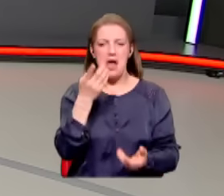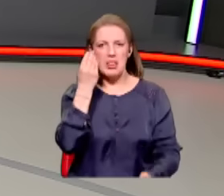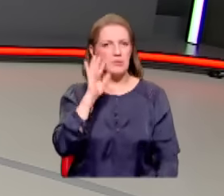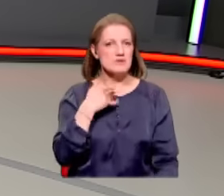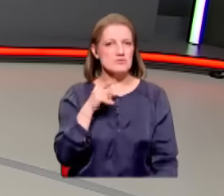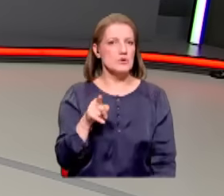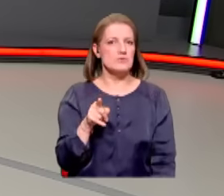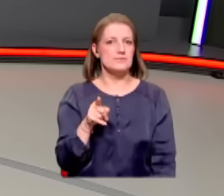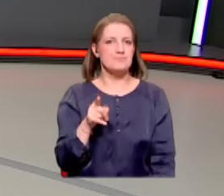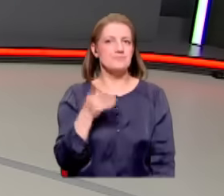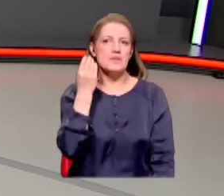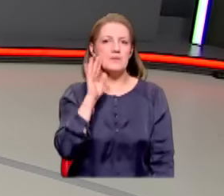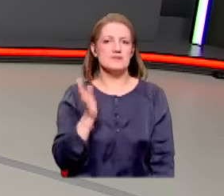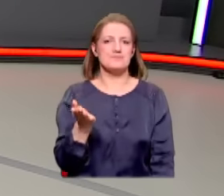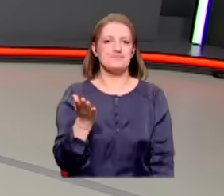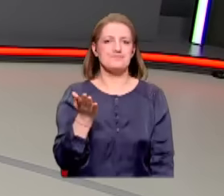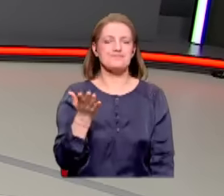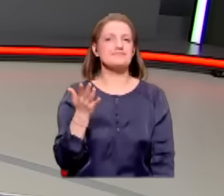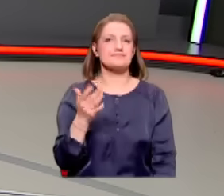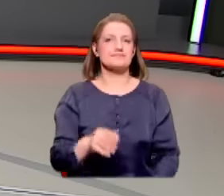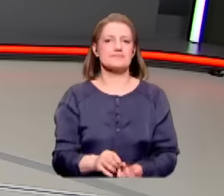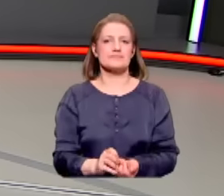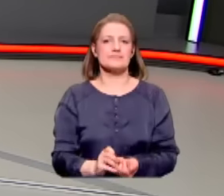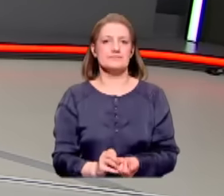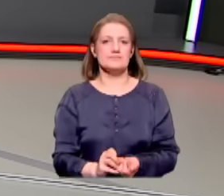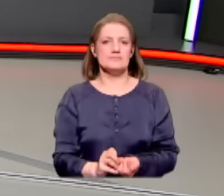bunu. Anlamadım. Gene döndük.